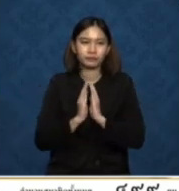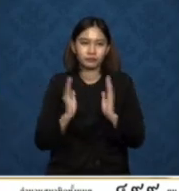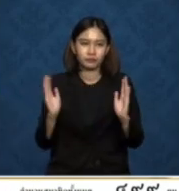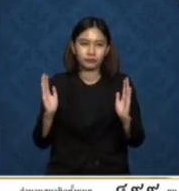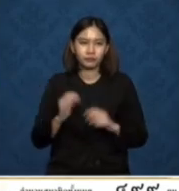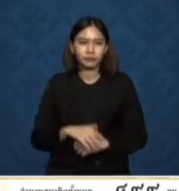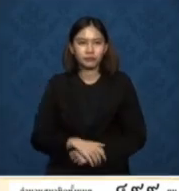อการหวท devant builder